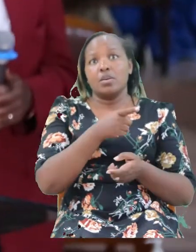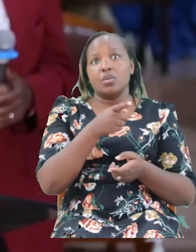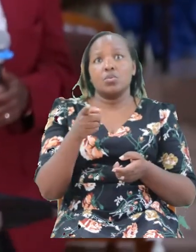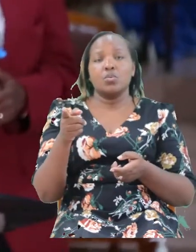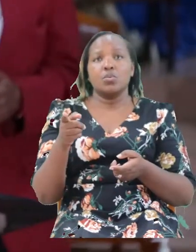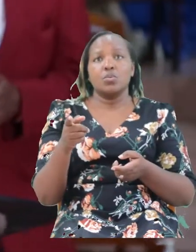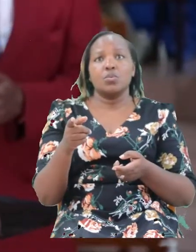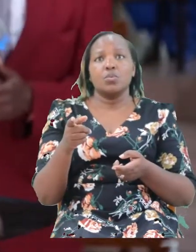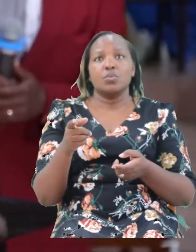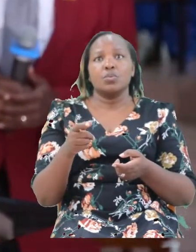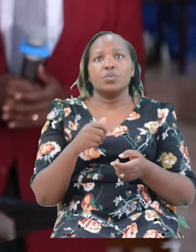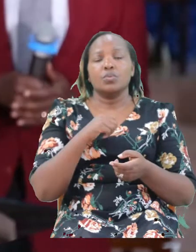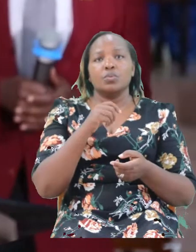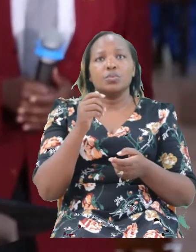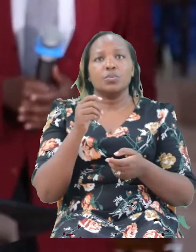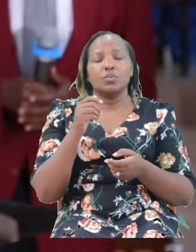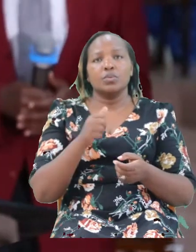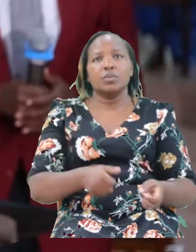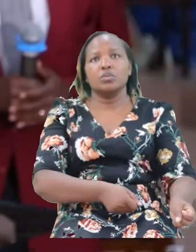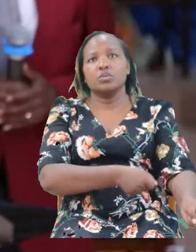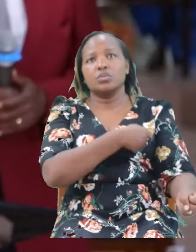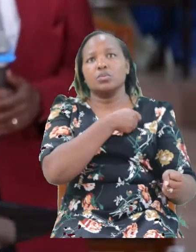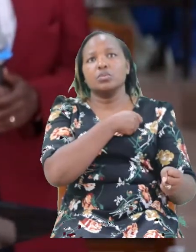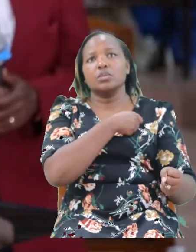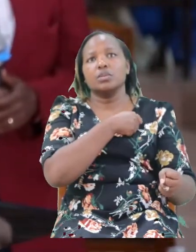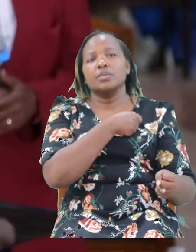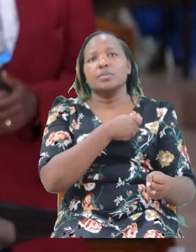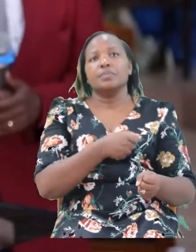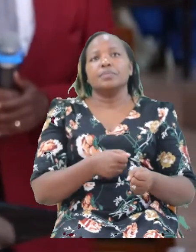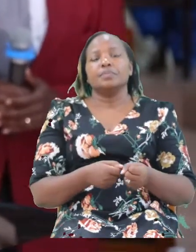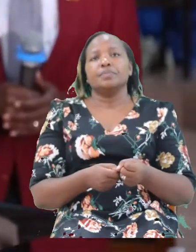ingawa huwezi kuwa